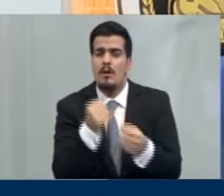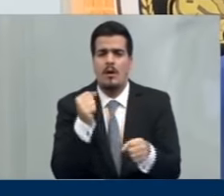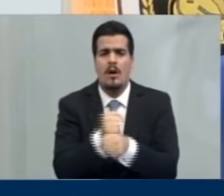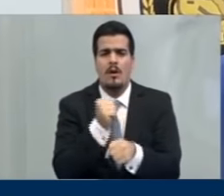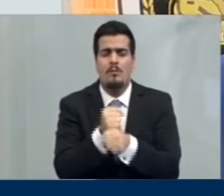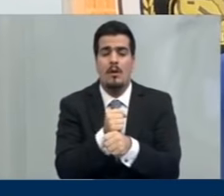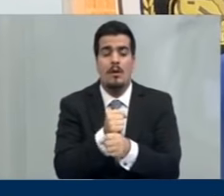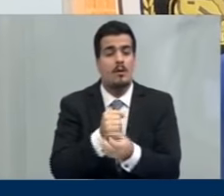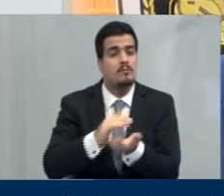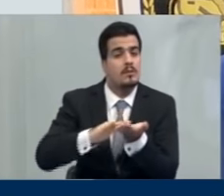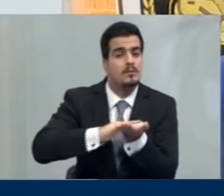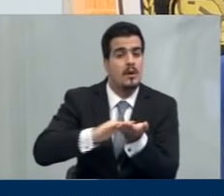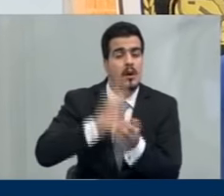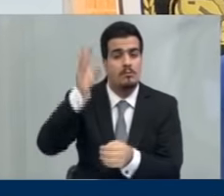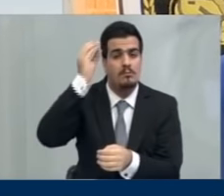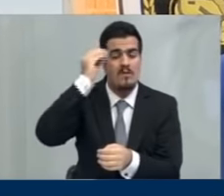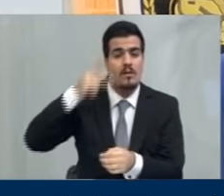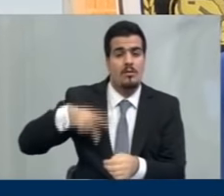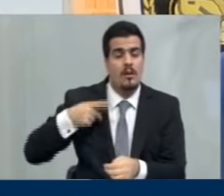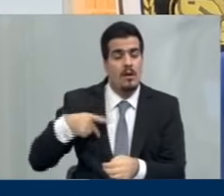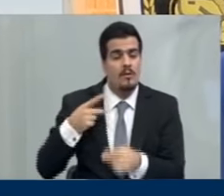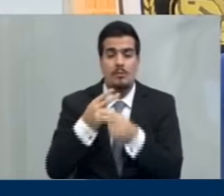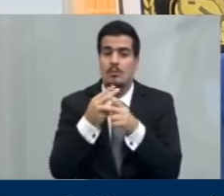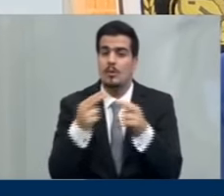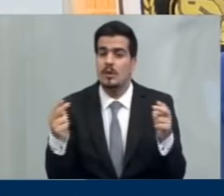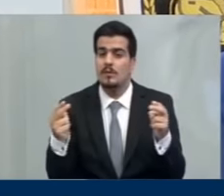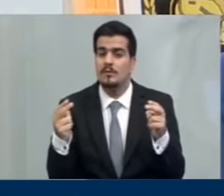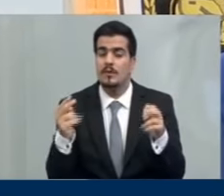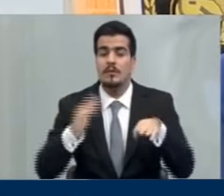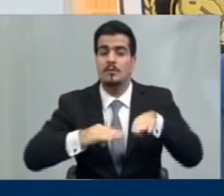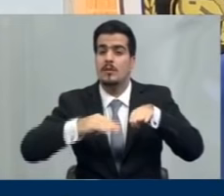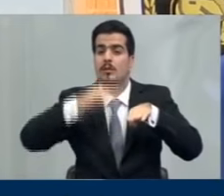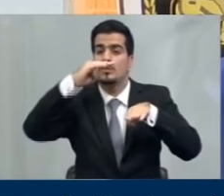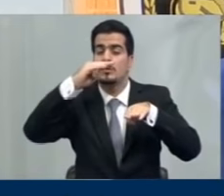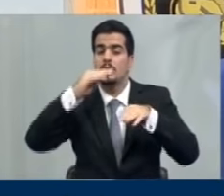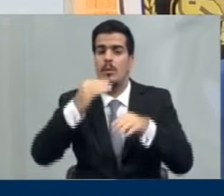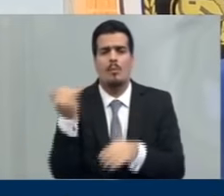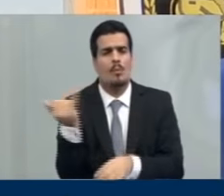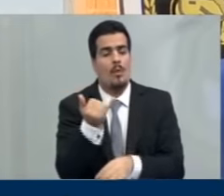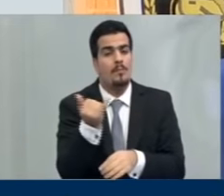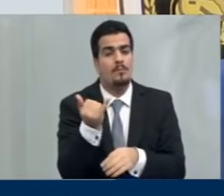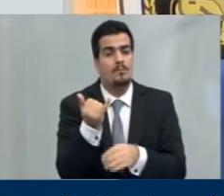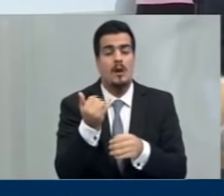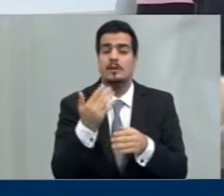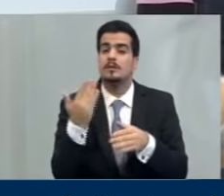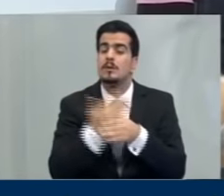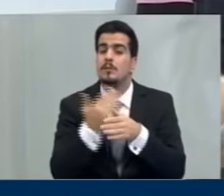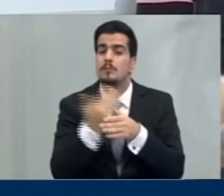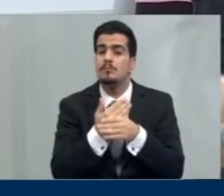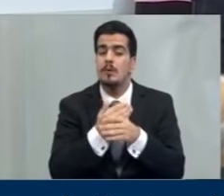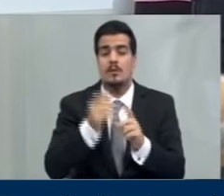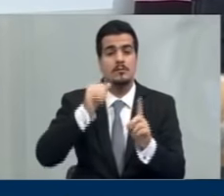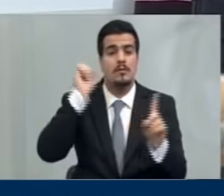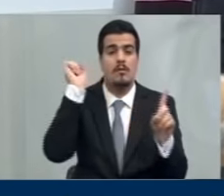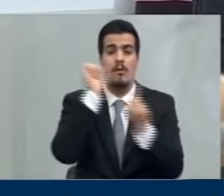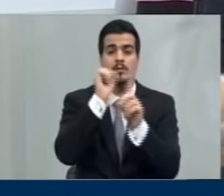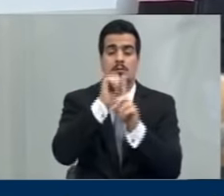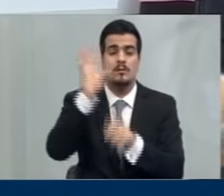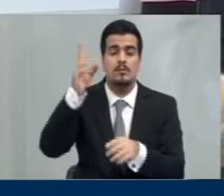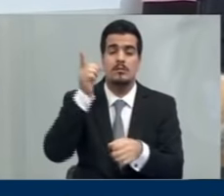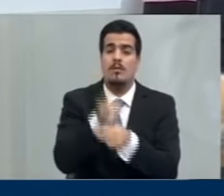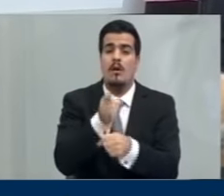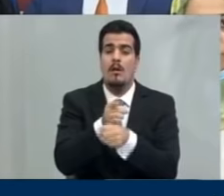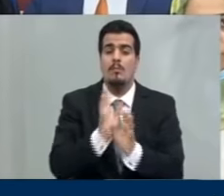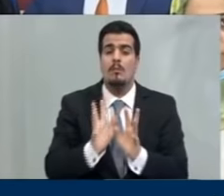على مساحات المعرفة والوعي والثقافة وتطوير المهارات أمر ضروري جدا للمستشارية. التخصصات العلمية في